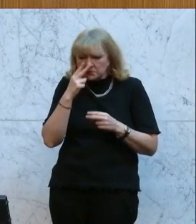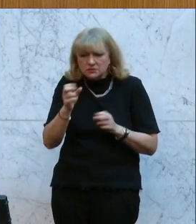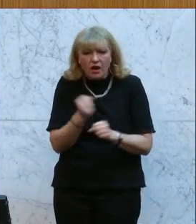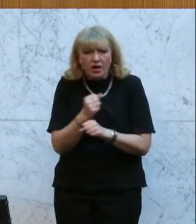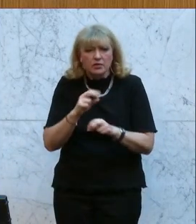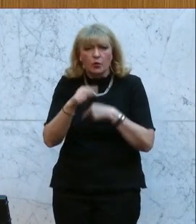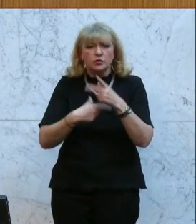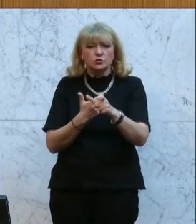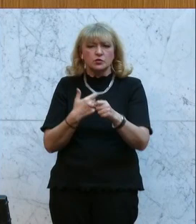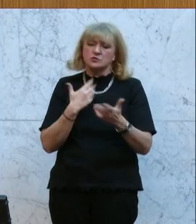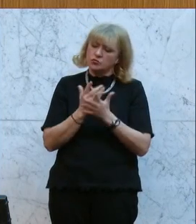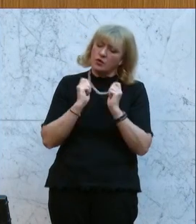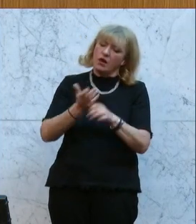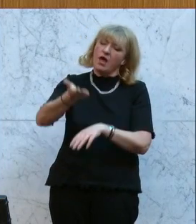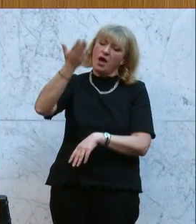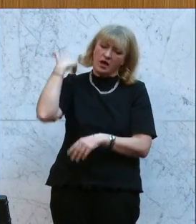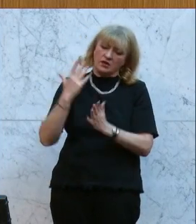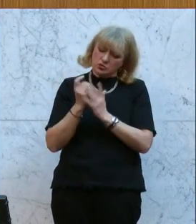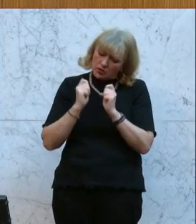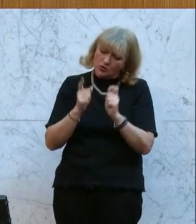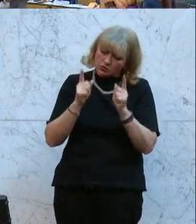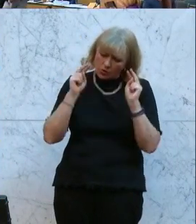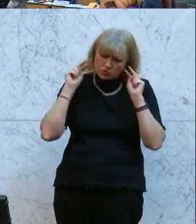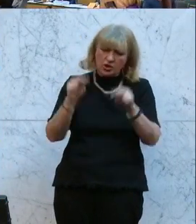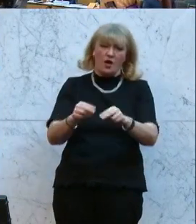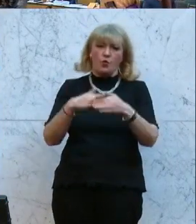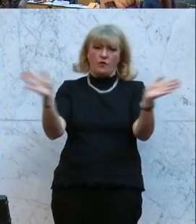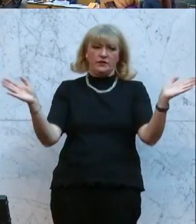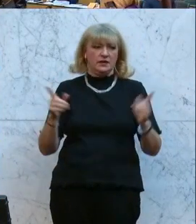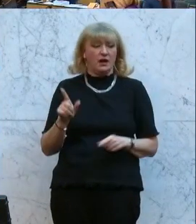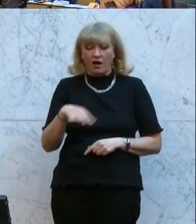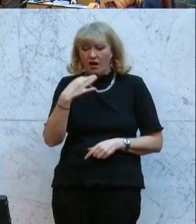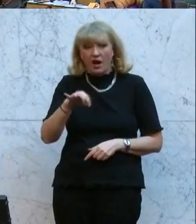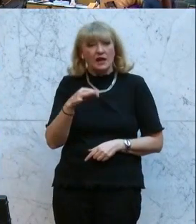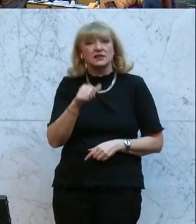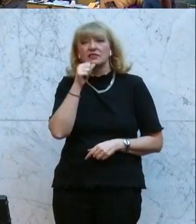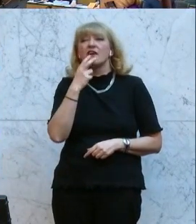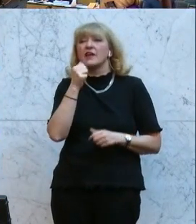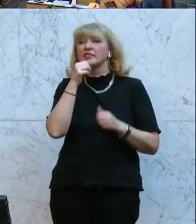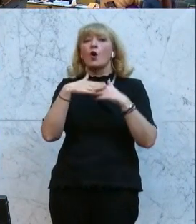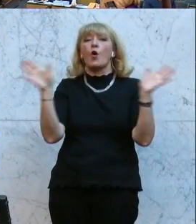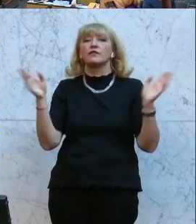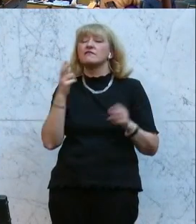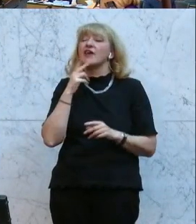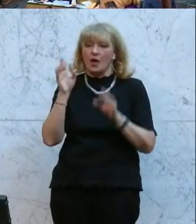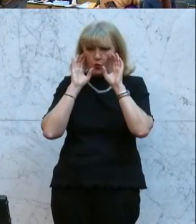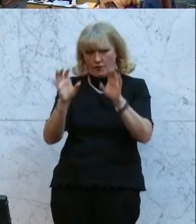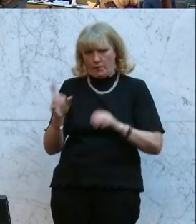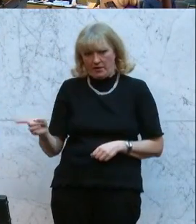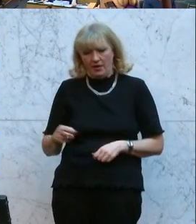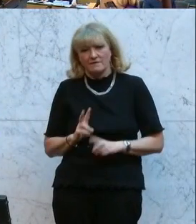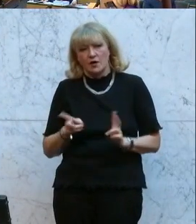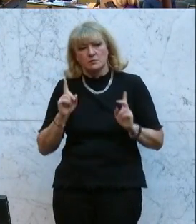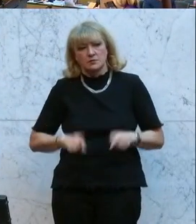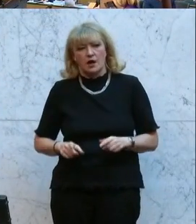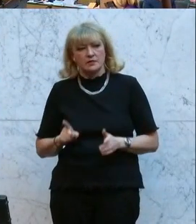Diesen Antrag gibt es von uns schon seit Jahren. Die einzigen, die keine Öffentlichkeit wollen, ist die ÖVP, weil dann kann sie weiterhin in